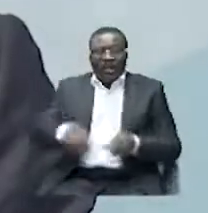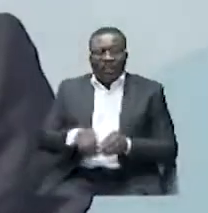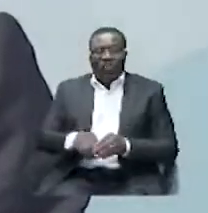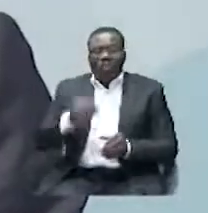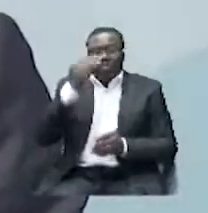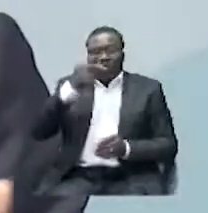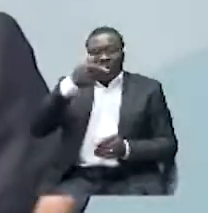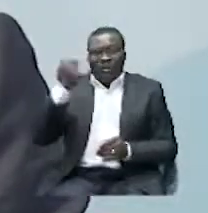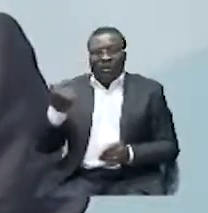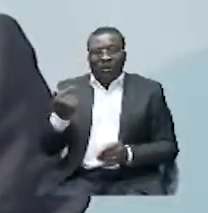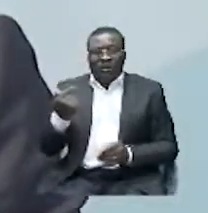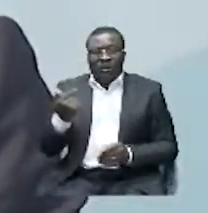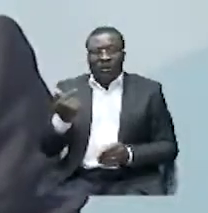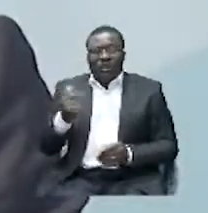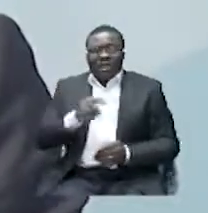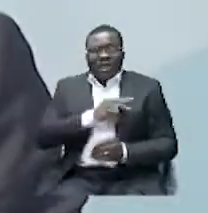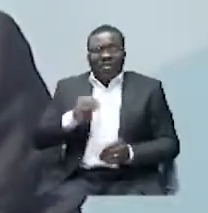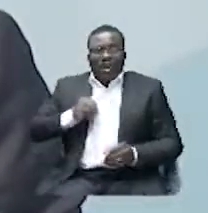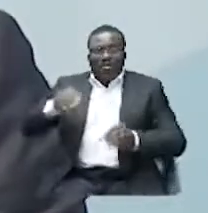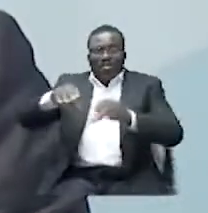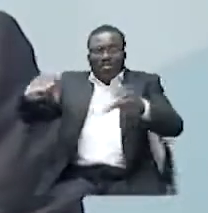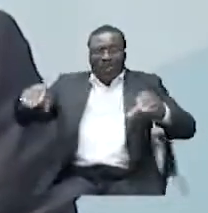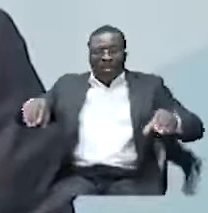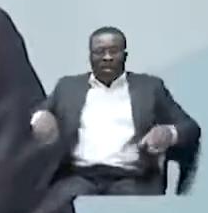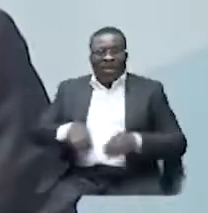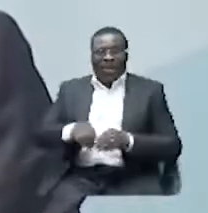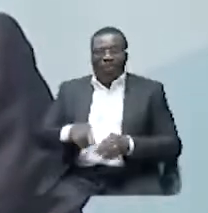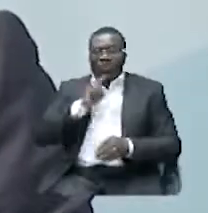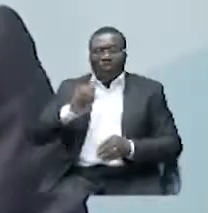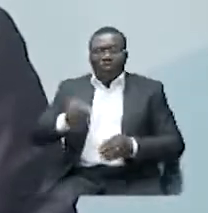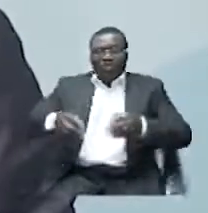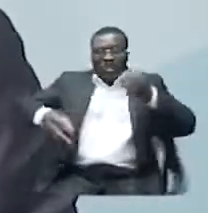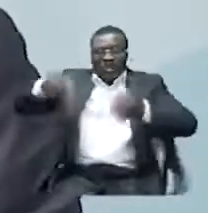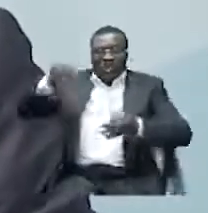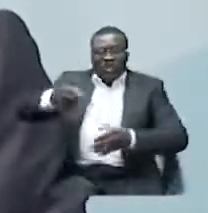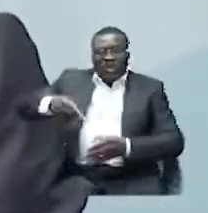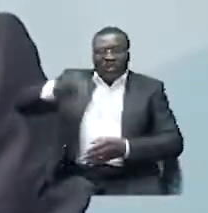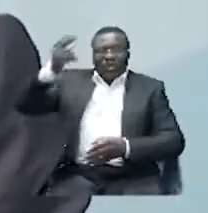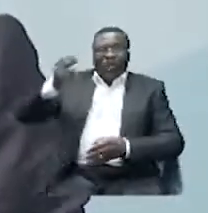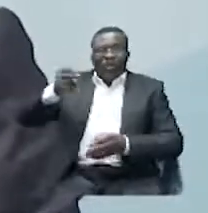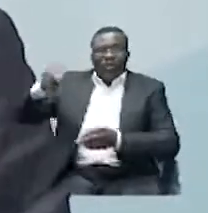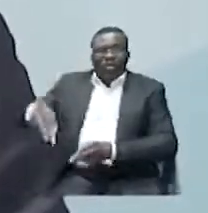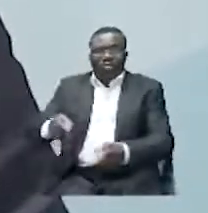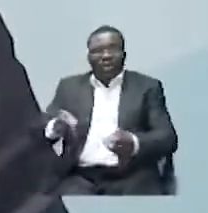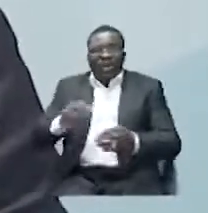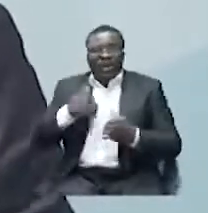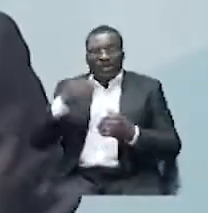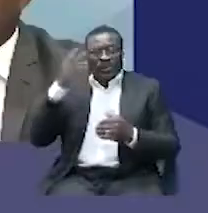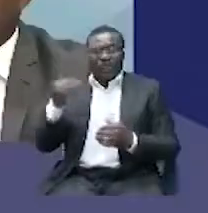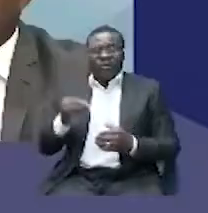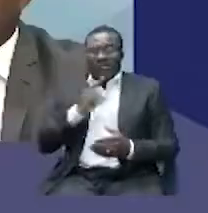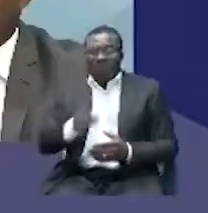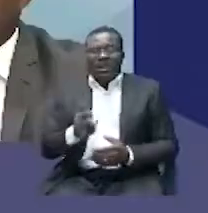D'autant que les membres de la Cour sont des magistrats de haut rang, une certaine expérience, certaine probité